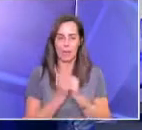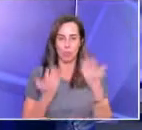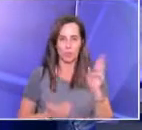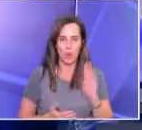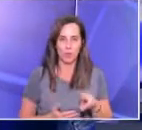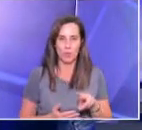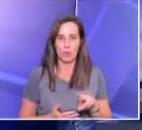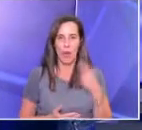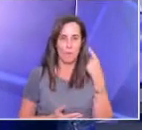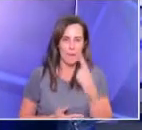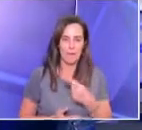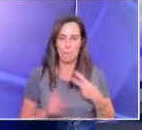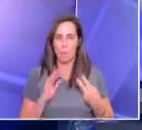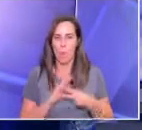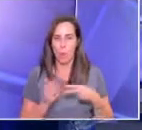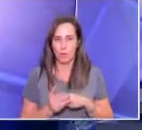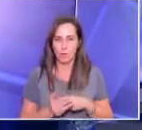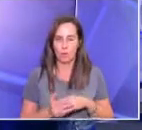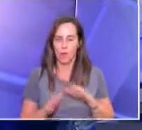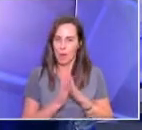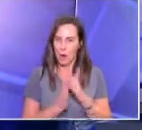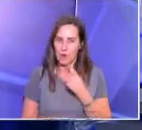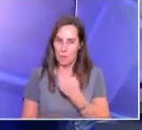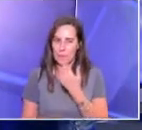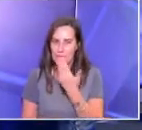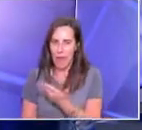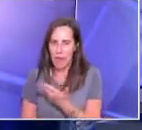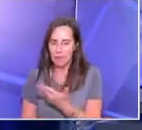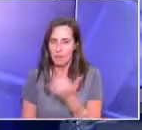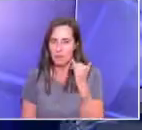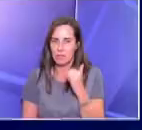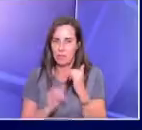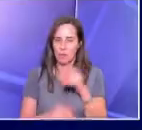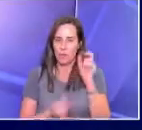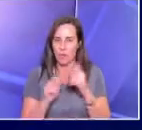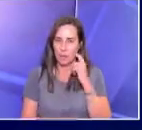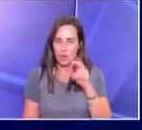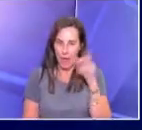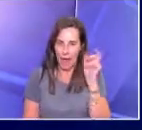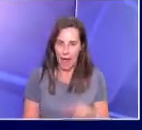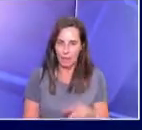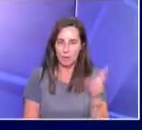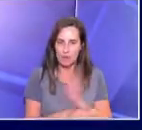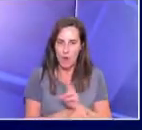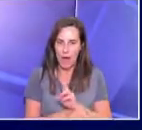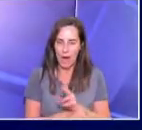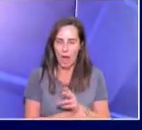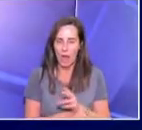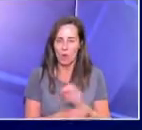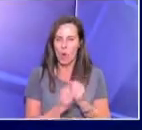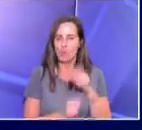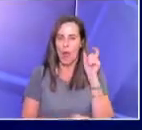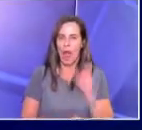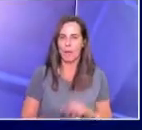שיש, הפליליים והפוליטיים. קחו את מה שטוען ישראל זינגר, תבואו לציבור רמת גניה, אם יש כאן אדם שקרן שמכפיש, או